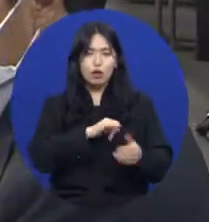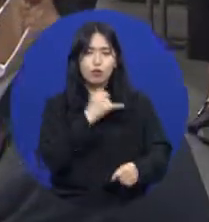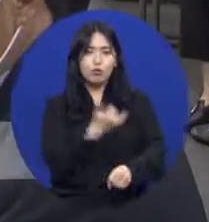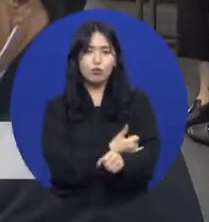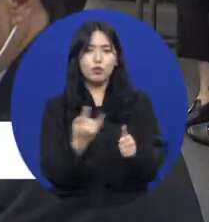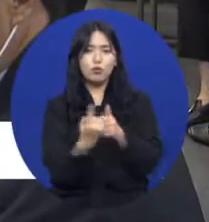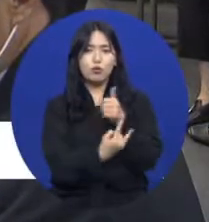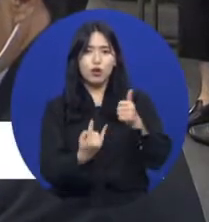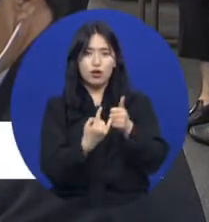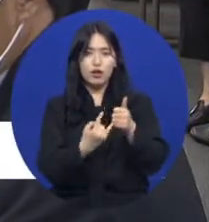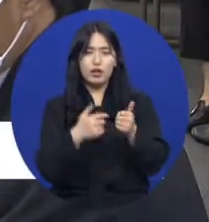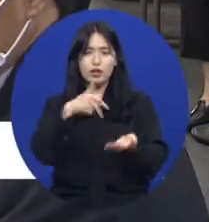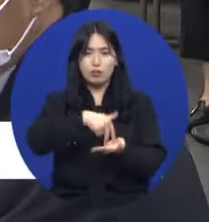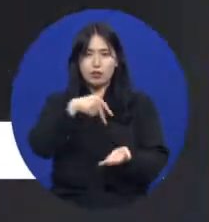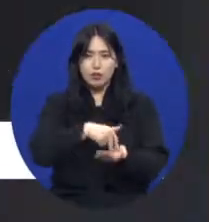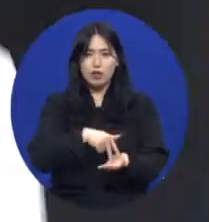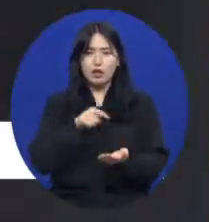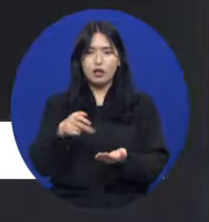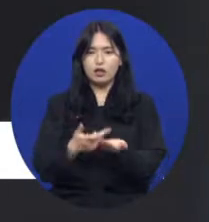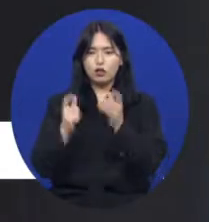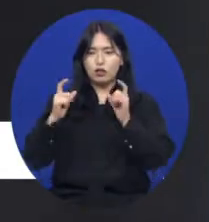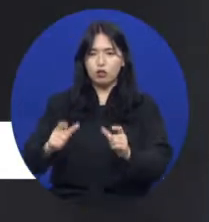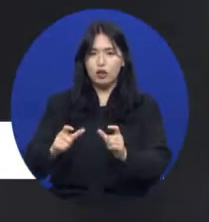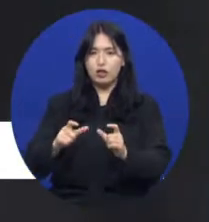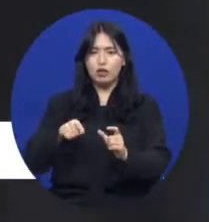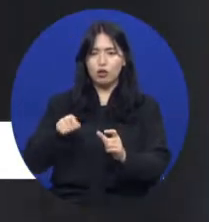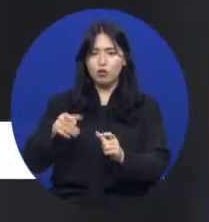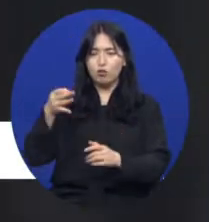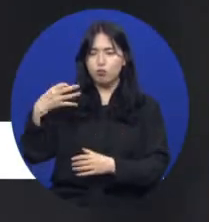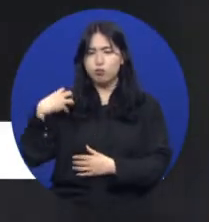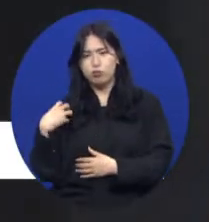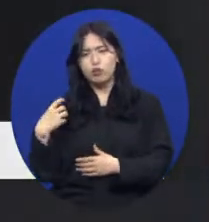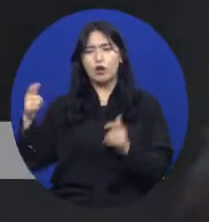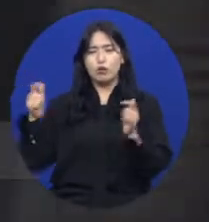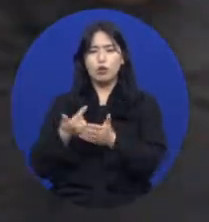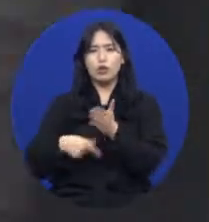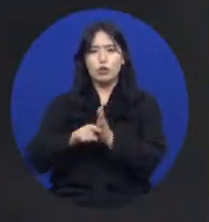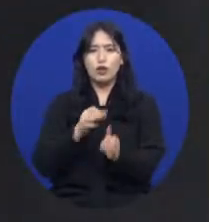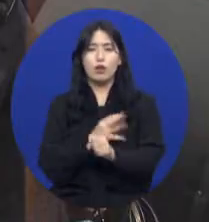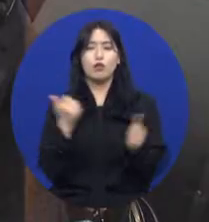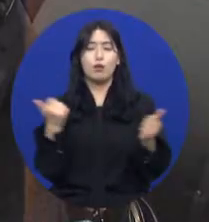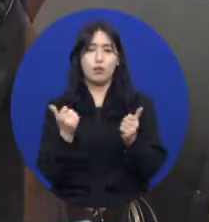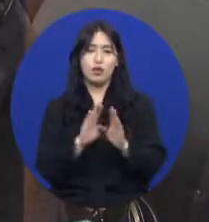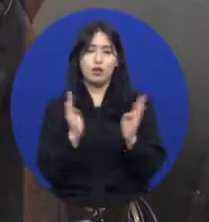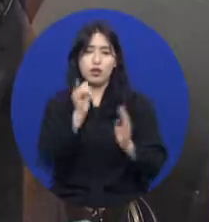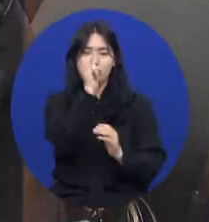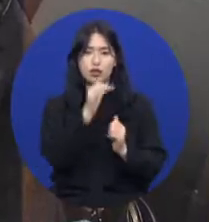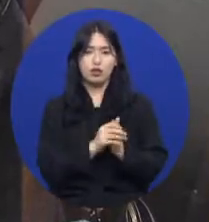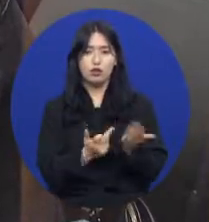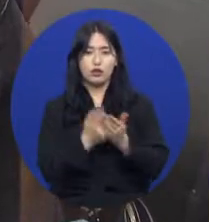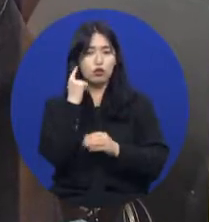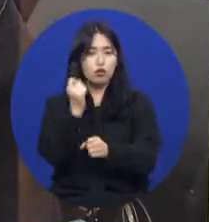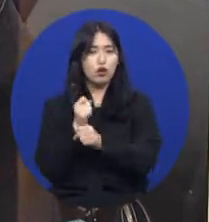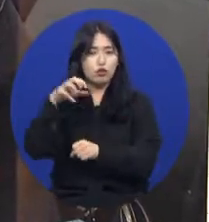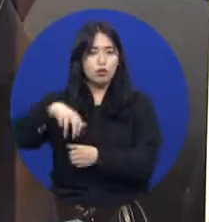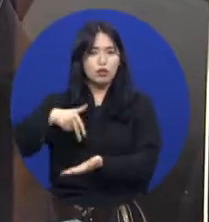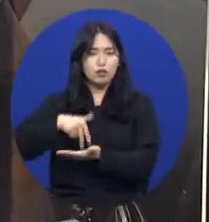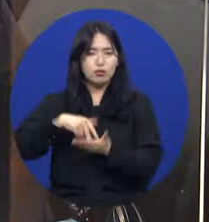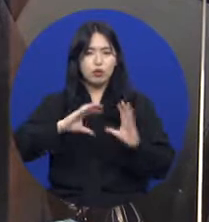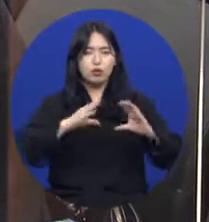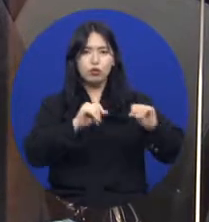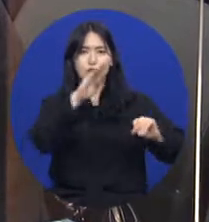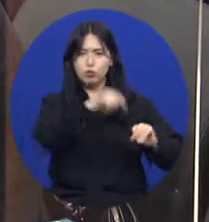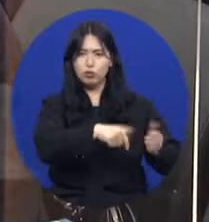국민권익위원회가 제주에서 택배비 부담 완화를 위한 간담회를 열었습니다. 제주연구원은